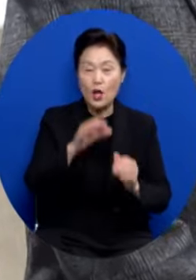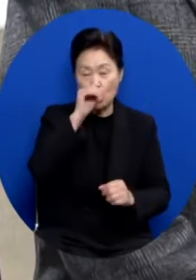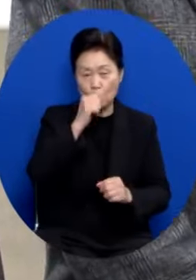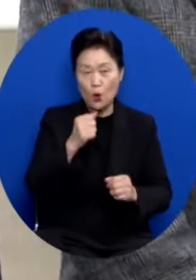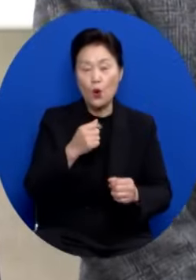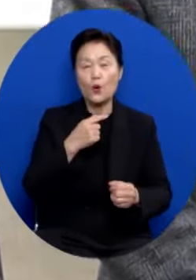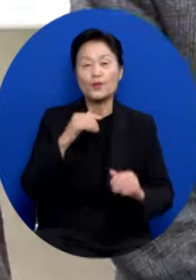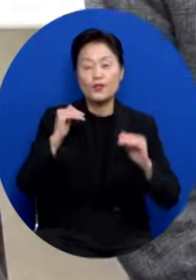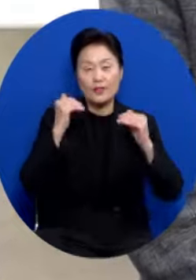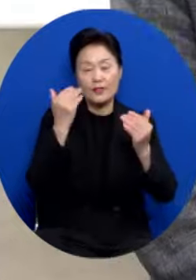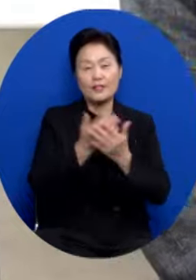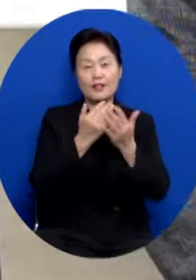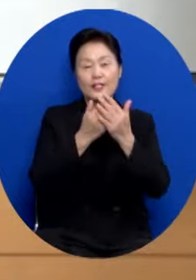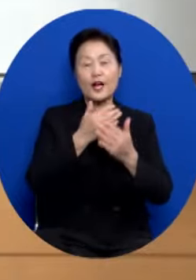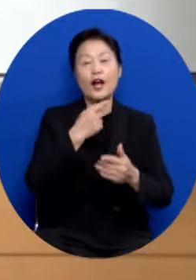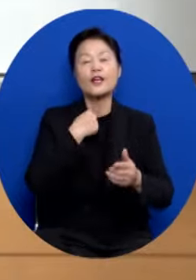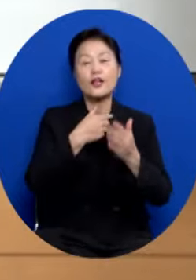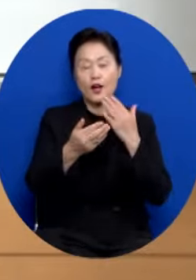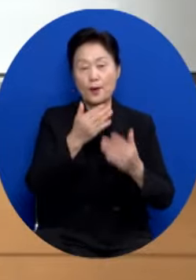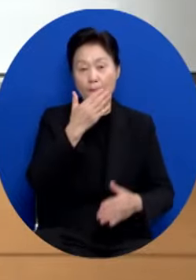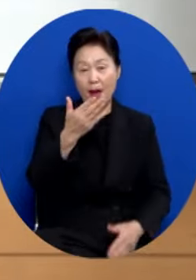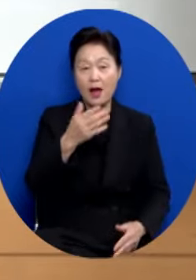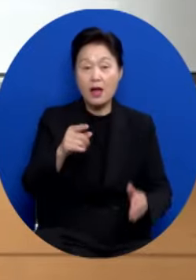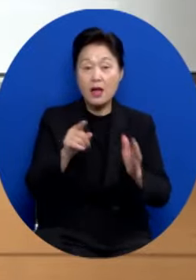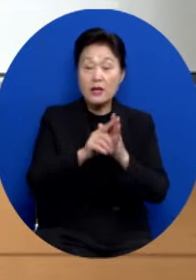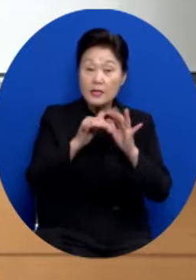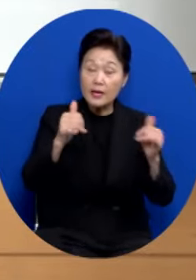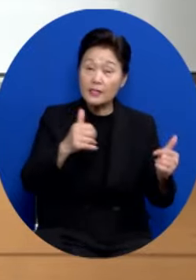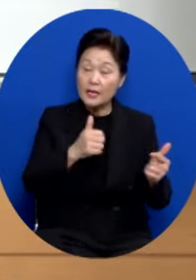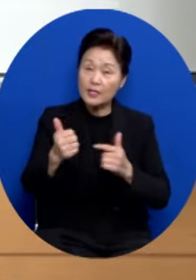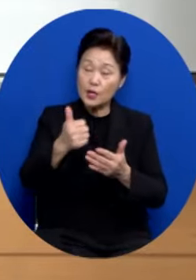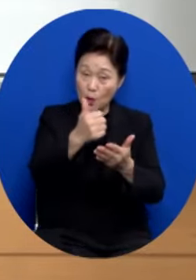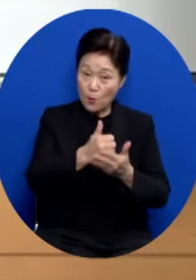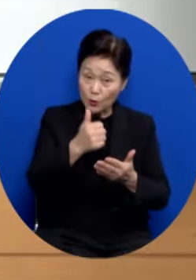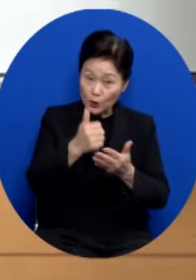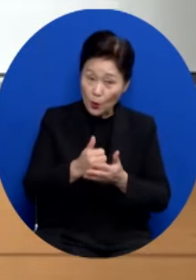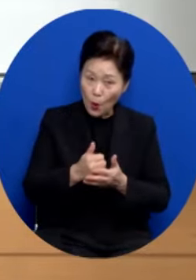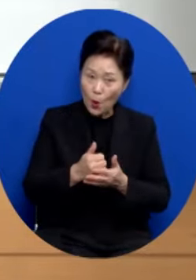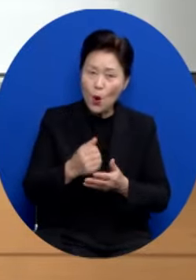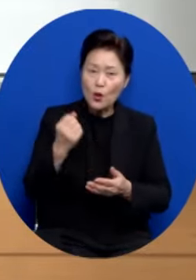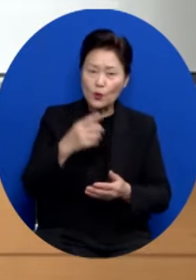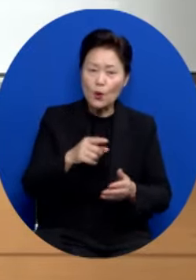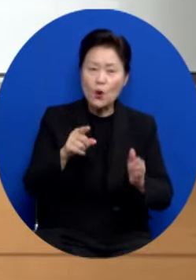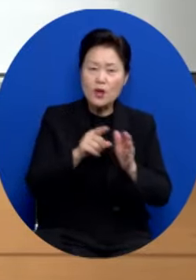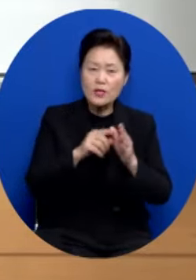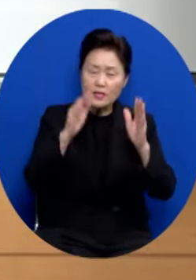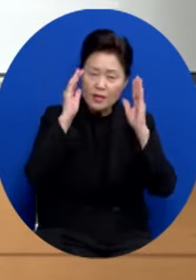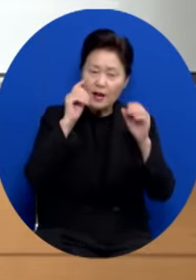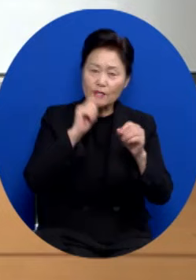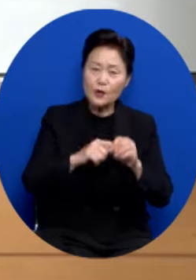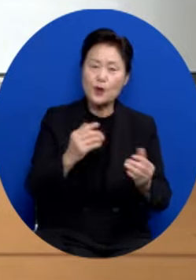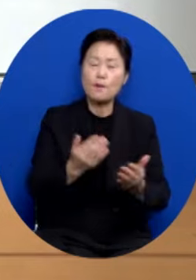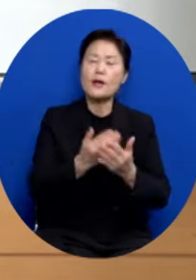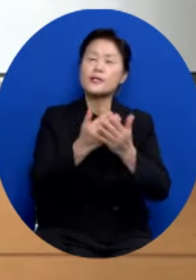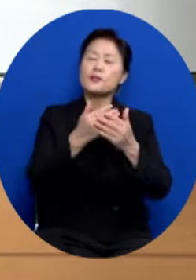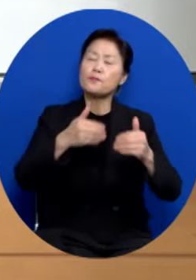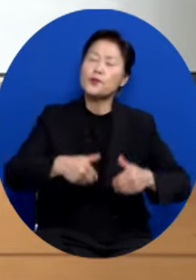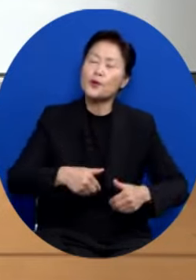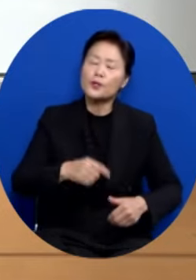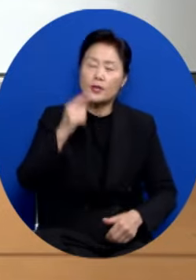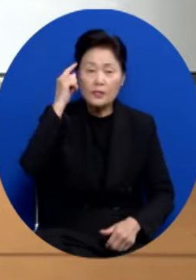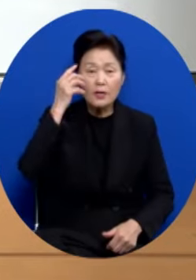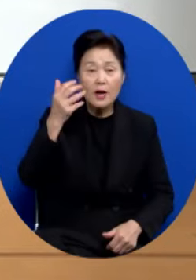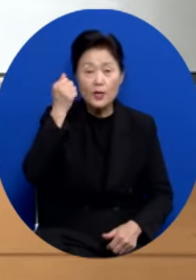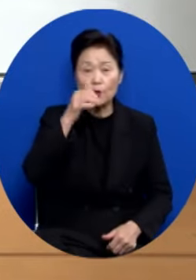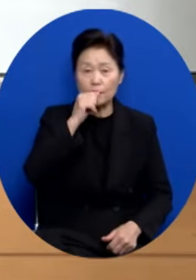강조했습니다. 신학자들을 많이 모시고 하는 그런 쪽으로 신학적으로도 좀 발전을 좀 더 시켜야 되겠다. 여기엔 또